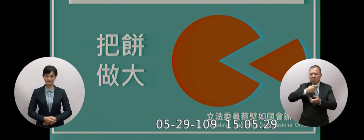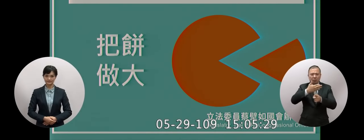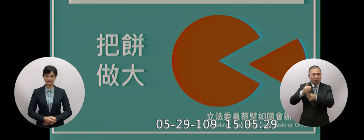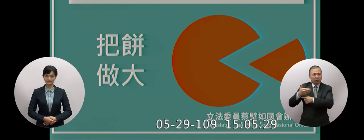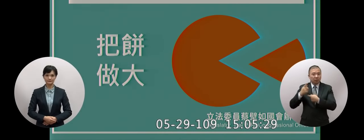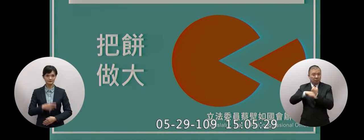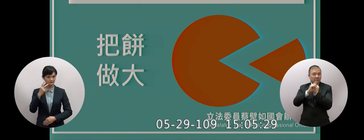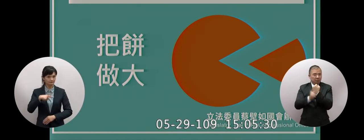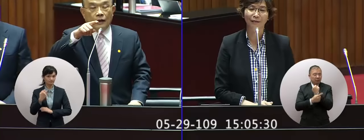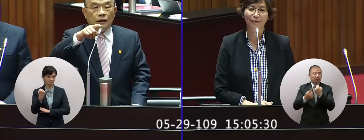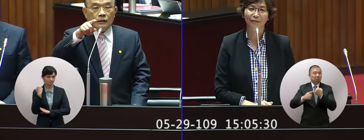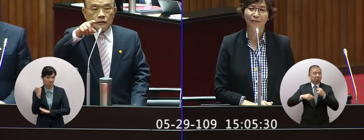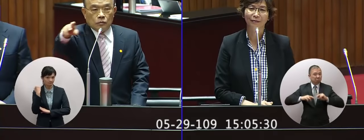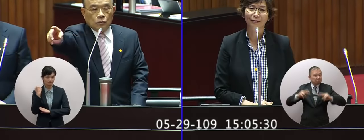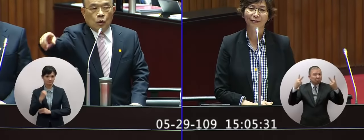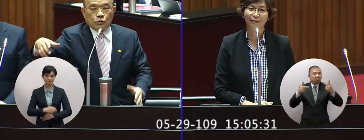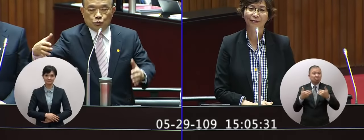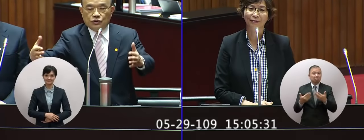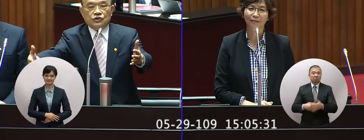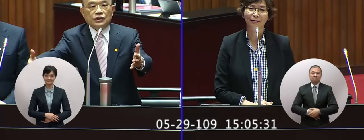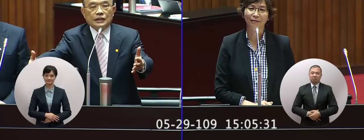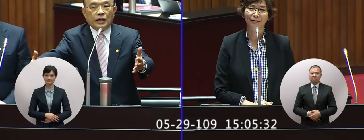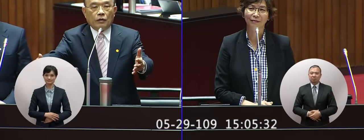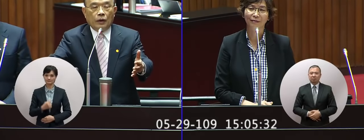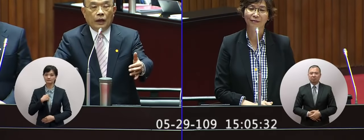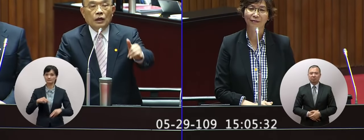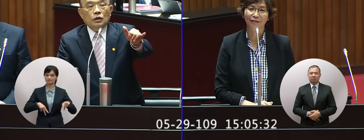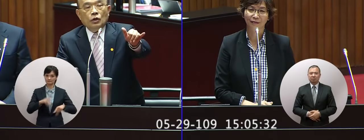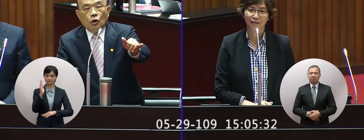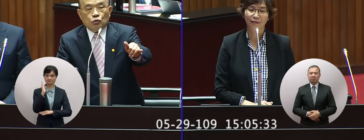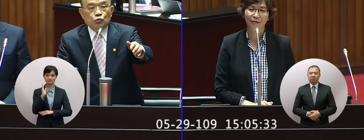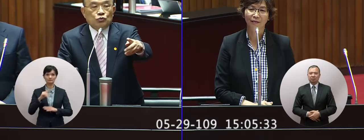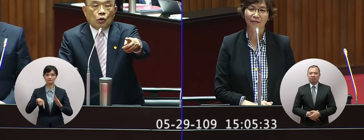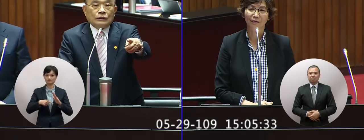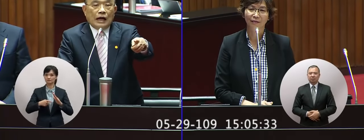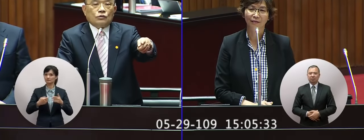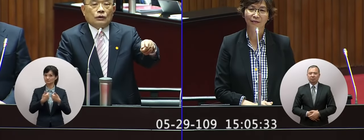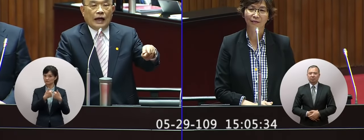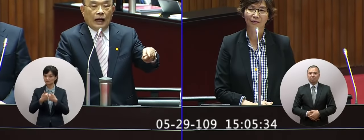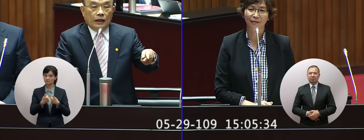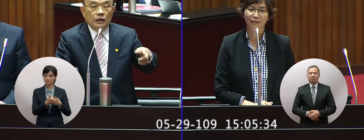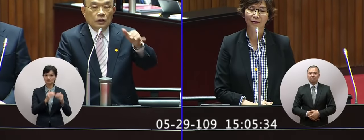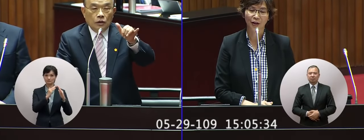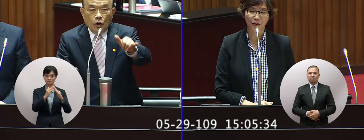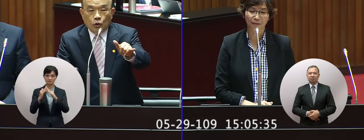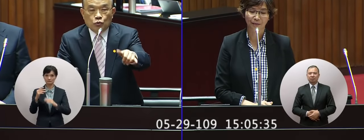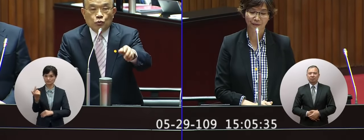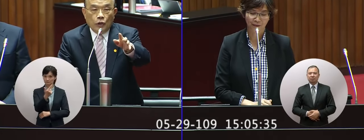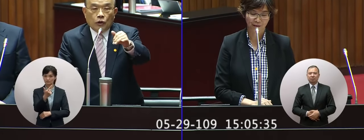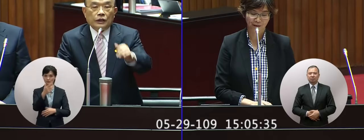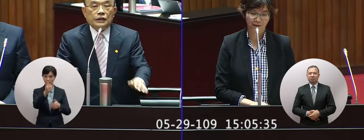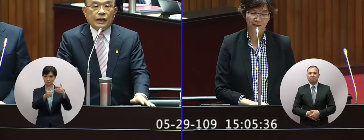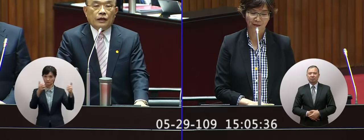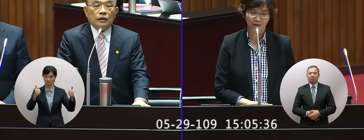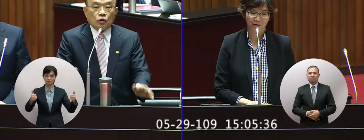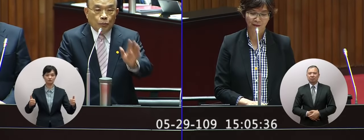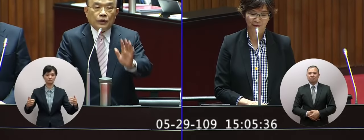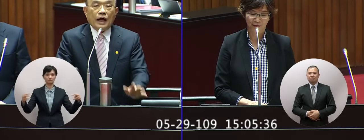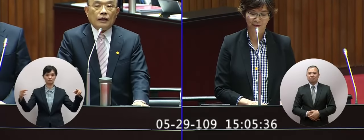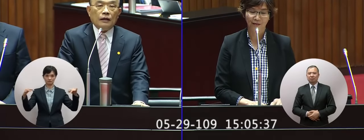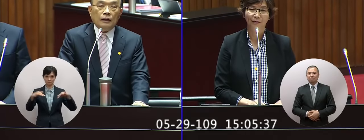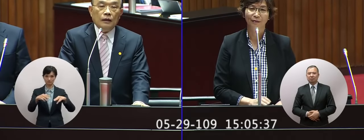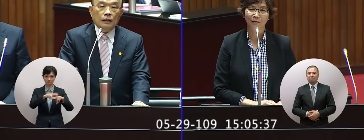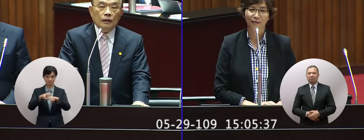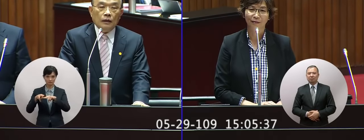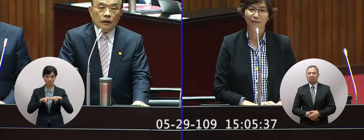对，在努力哦，但我主持行政院会。六都首长坐在那里，六都六个意见都